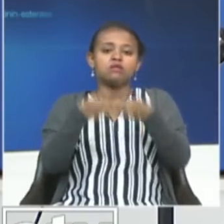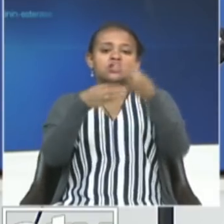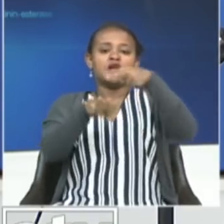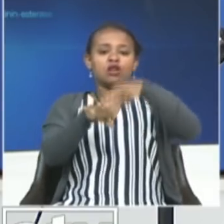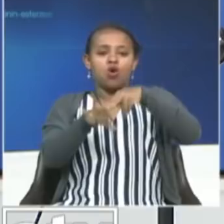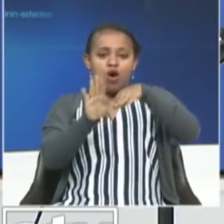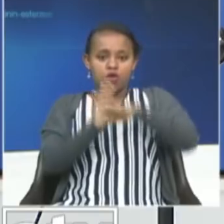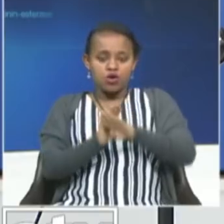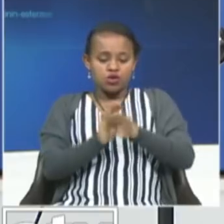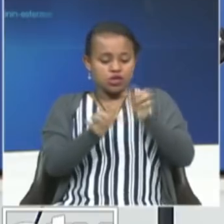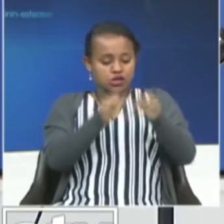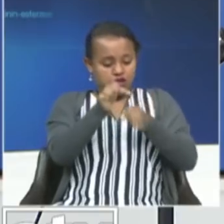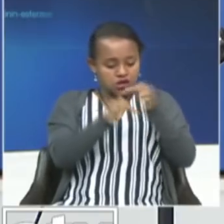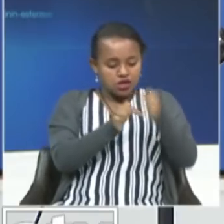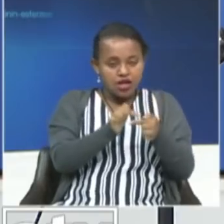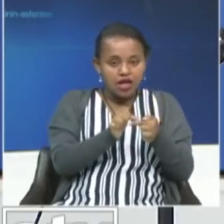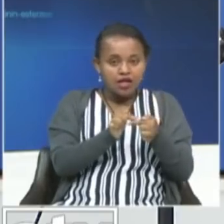ወይም